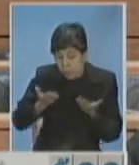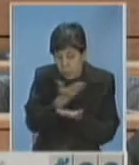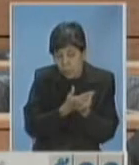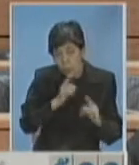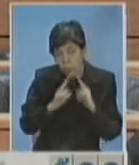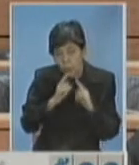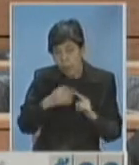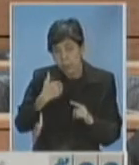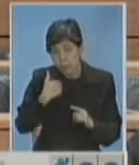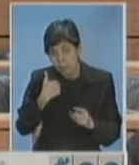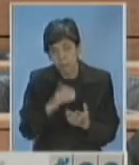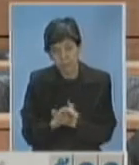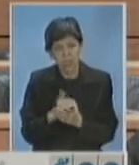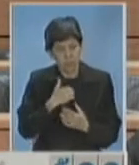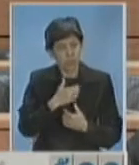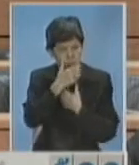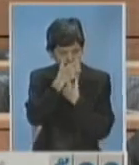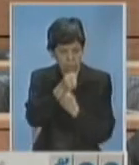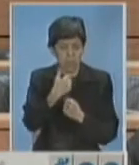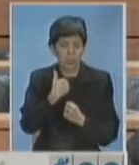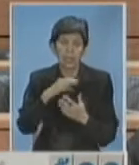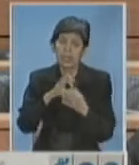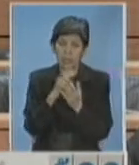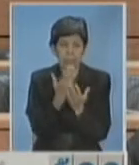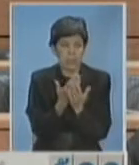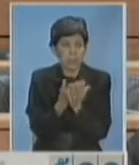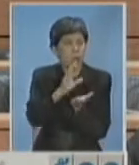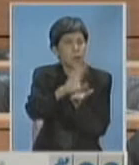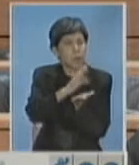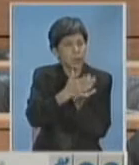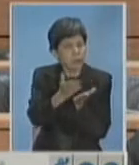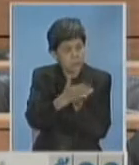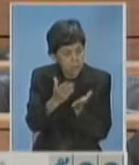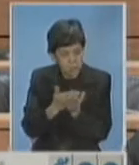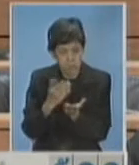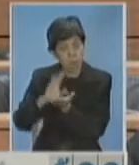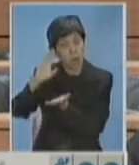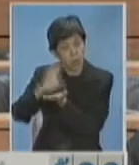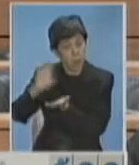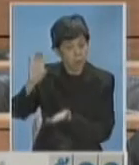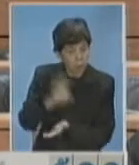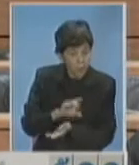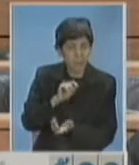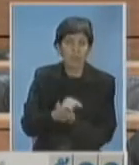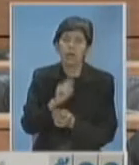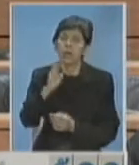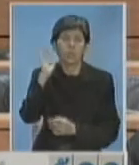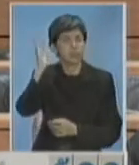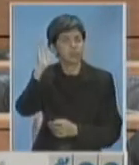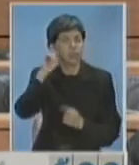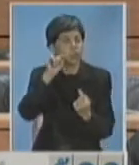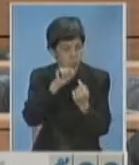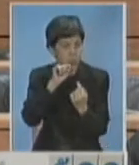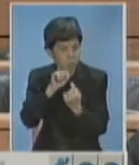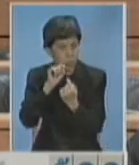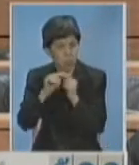านี้แล้วเป็นเรื่องที่น่าสนใจครับเรื่องการใช้จ่ายงบประมาณเรื่องการจัดสรรงบประมาณและท่านวัชระก็ยังพูดอยู่ในประเด็น